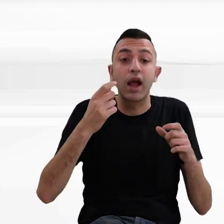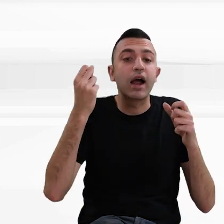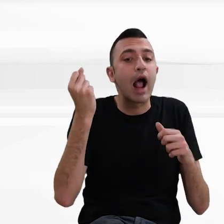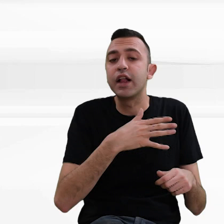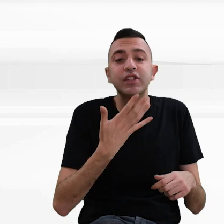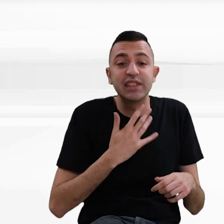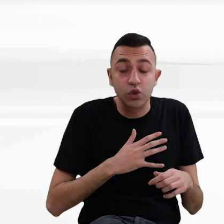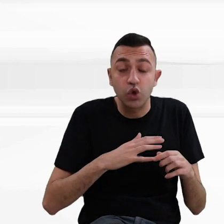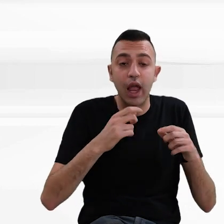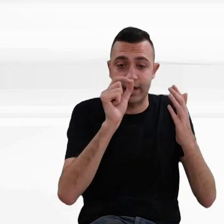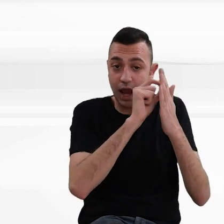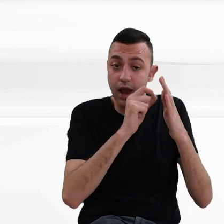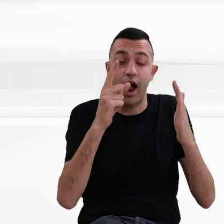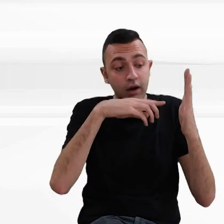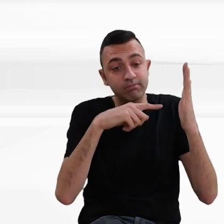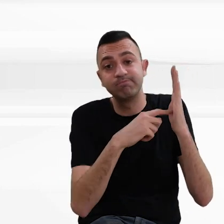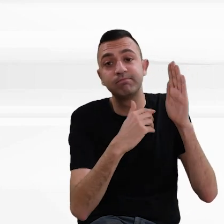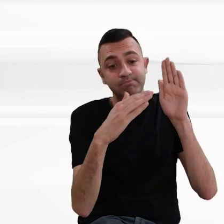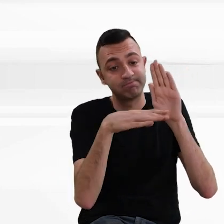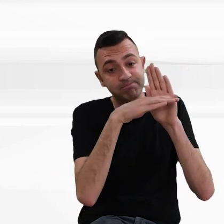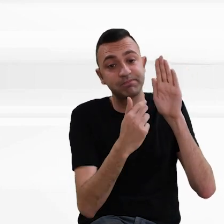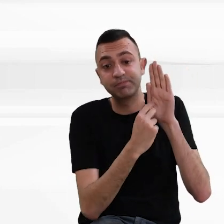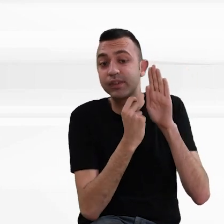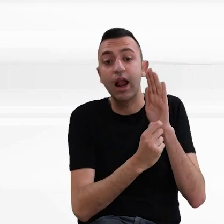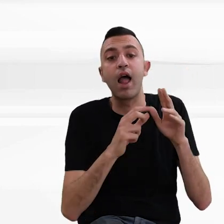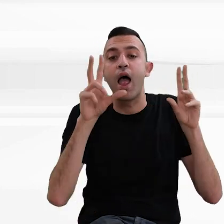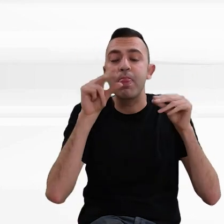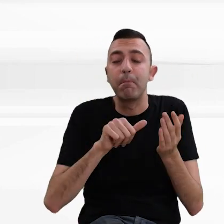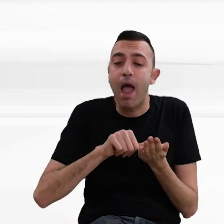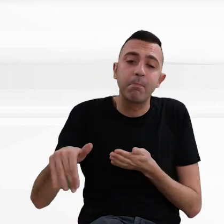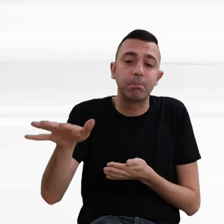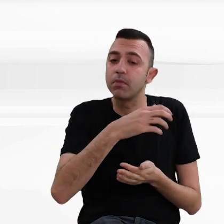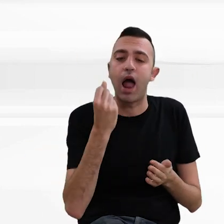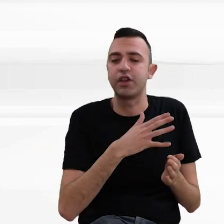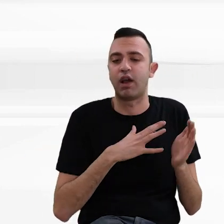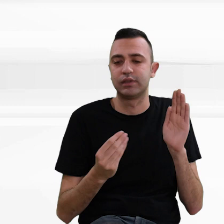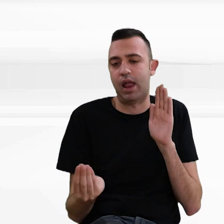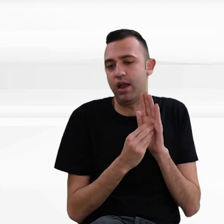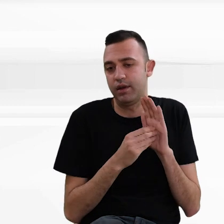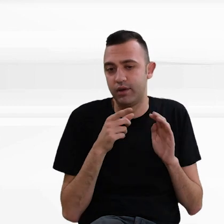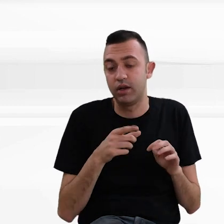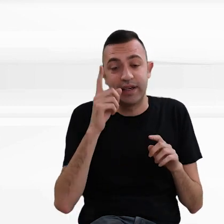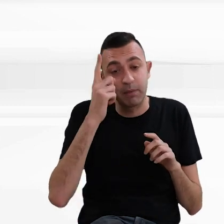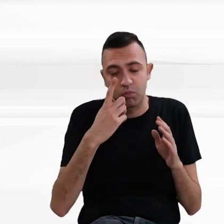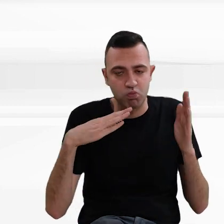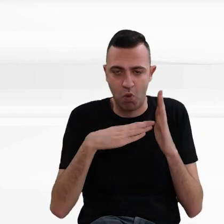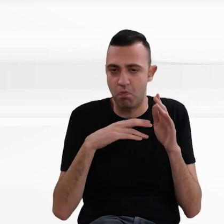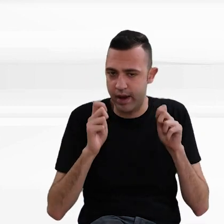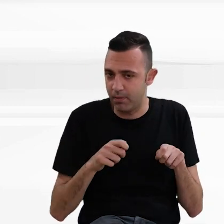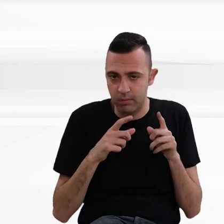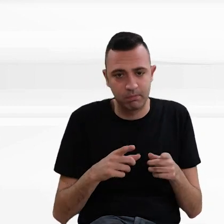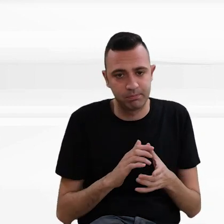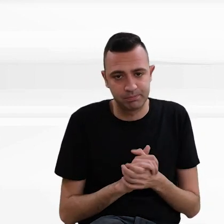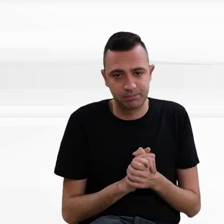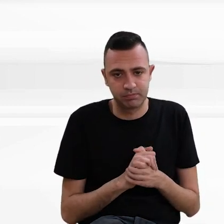beni tüm olası durumları sayısını hesapladık tüm olası durumları sayısına bakarsam Öncelikle ben buradan bir bölme işlemi yapabilirim